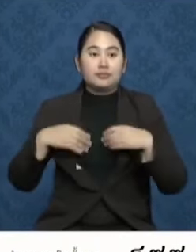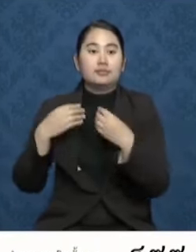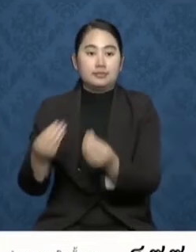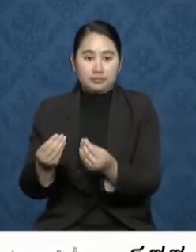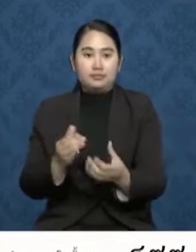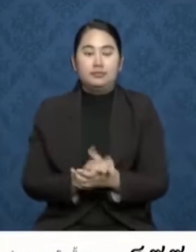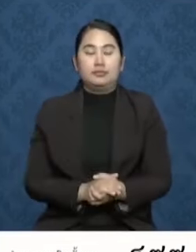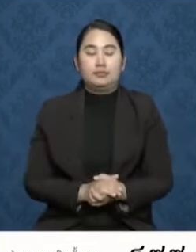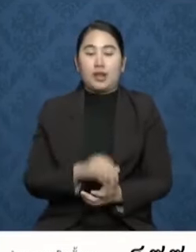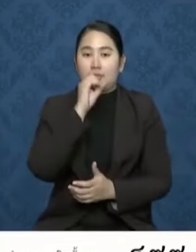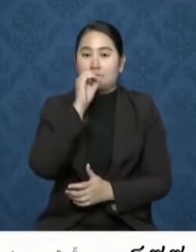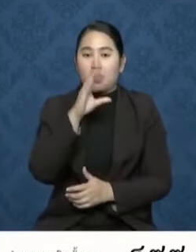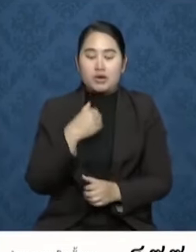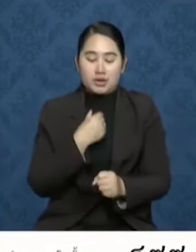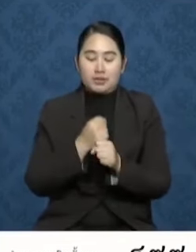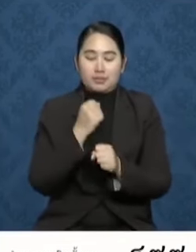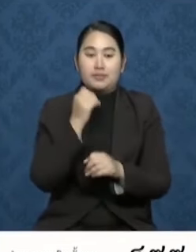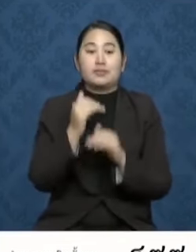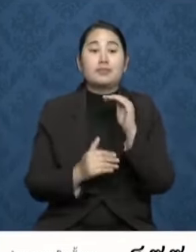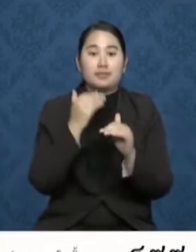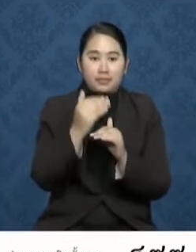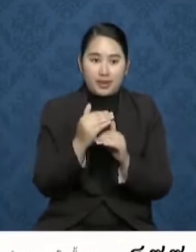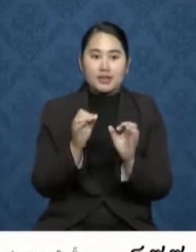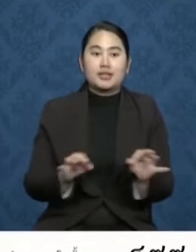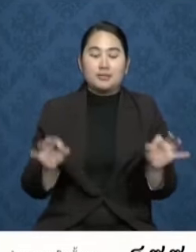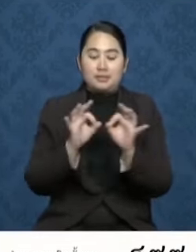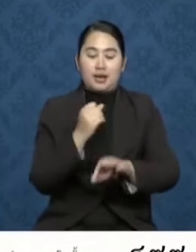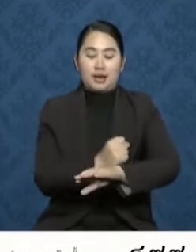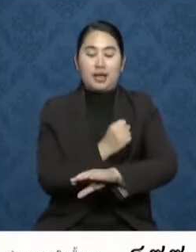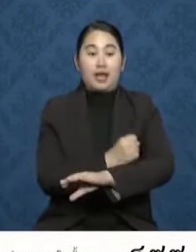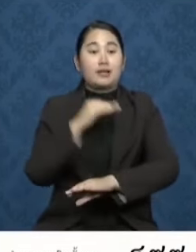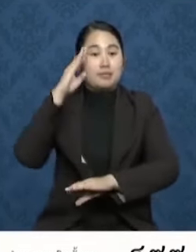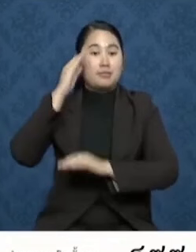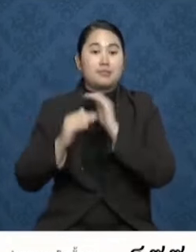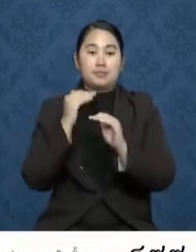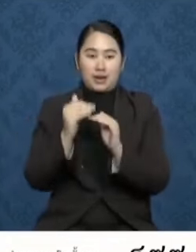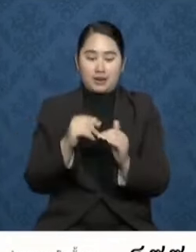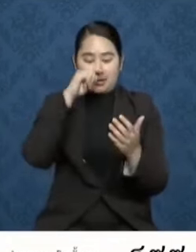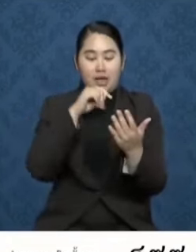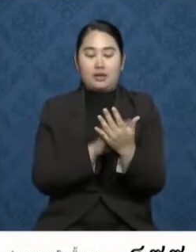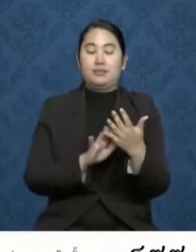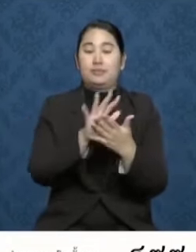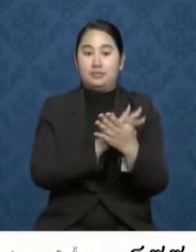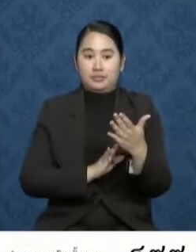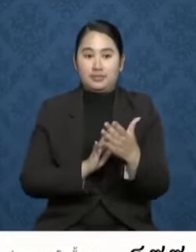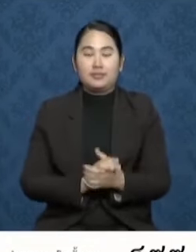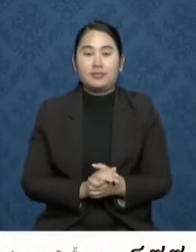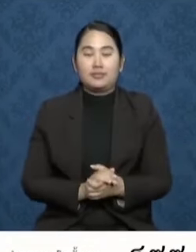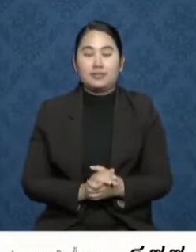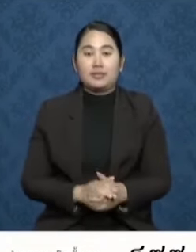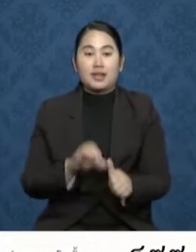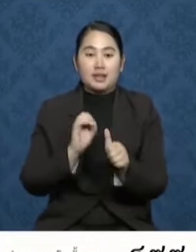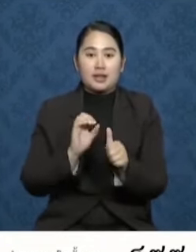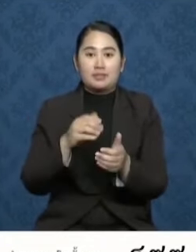แถลงไว้ว่าจะพัฒนากองทัพให้เป็นกำลังสำคัญในการพัฒนาศักยภาพของประเทศนี่คือข้อเสนอ